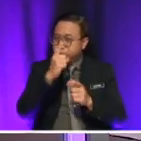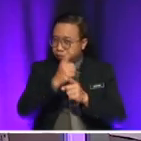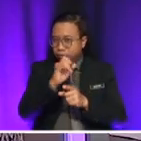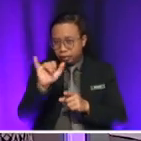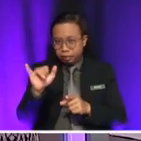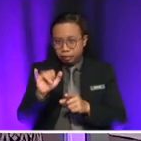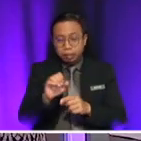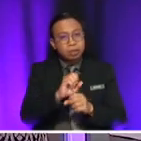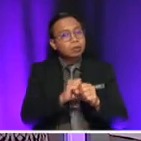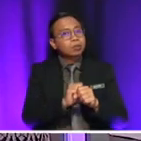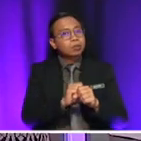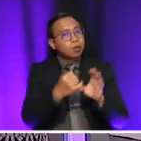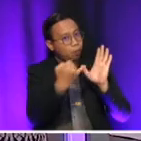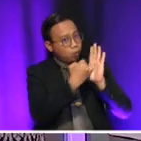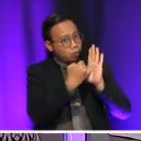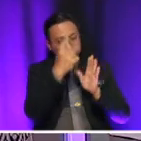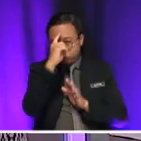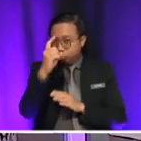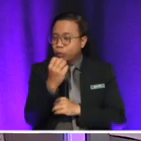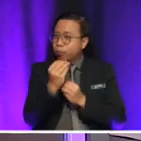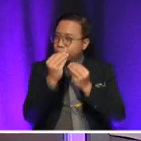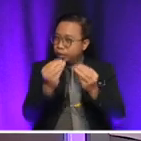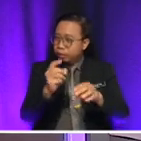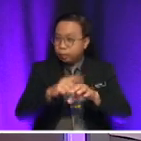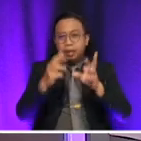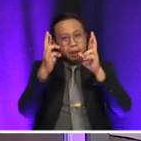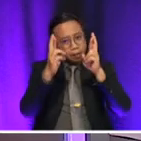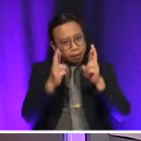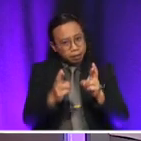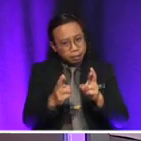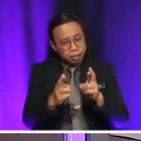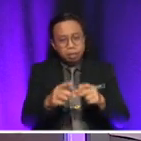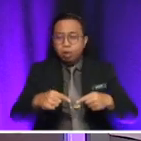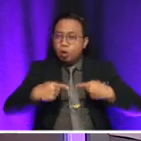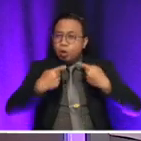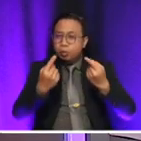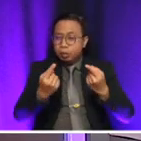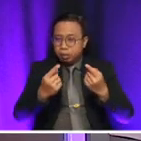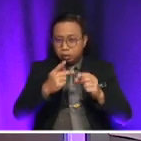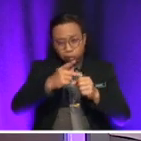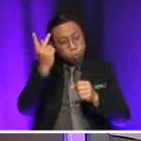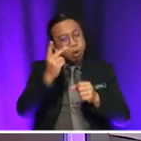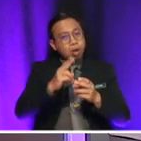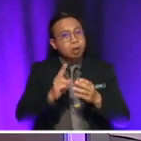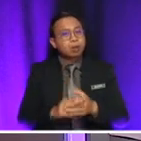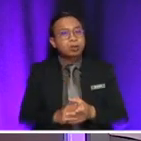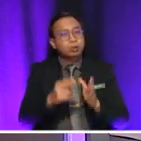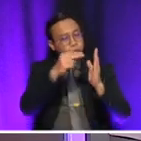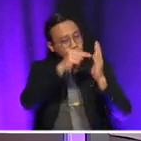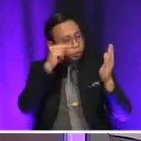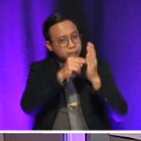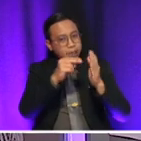promosi untuk kita beri kepada rakyat supaya keluar mengundi Pak dipelihara yang pertama Ya